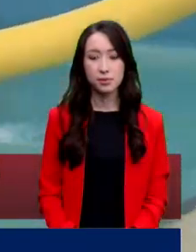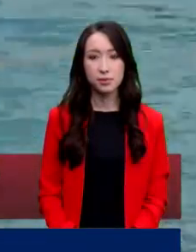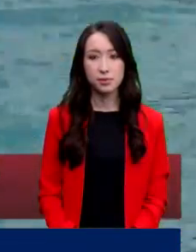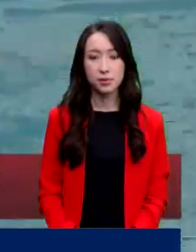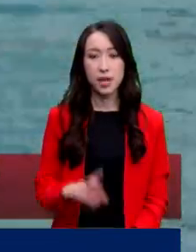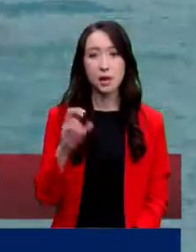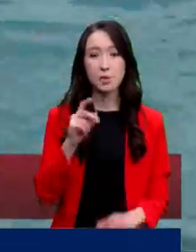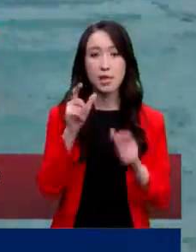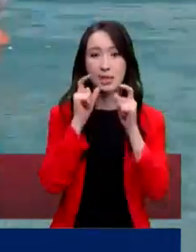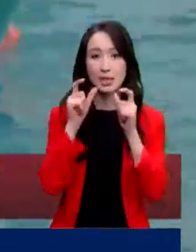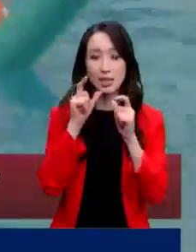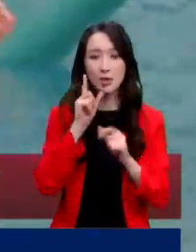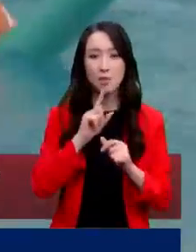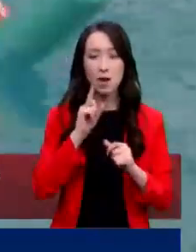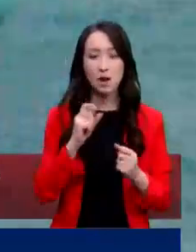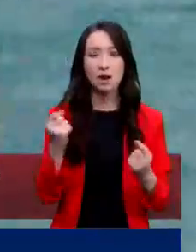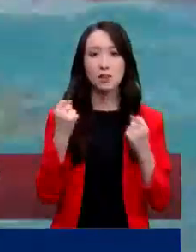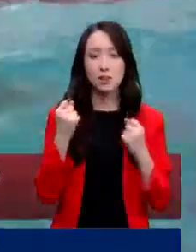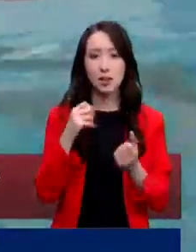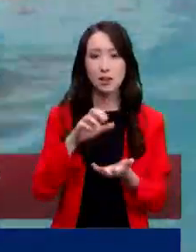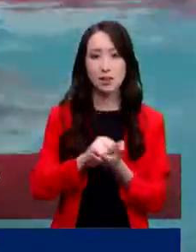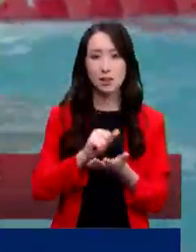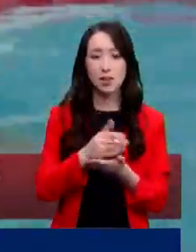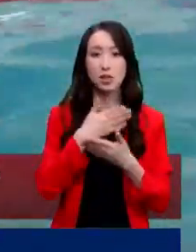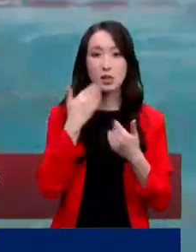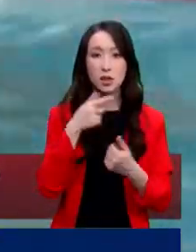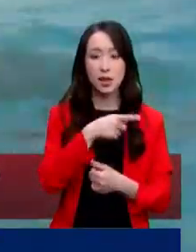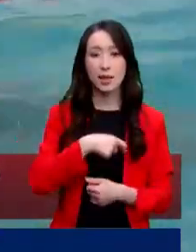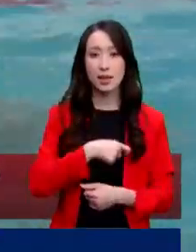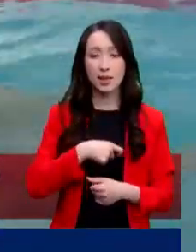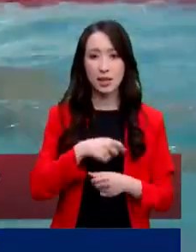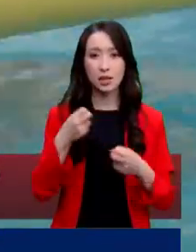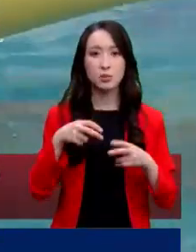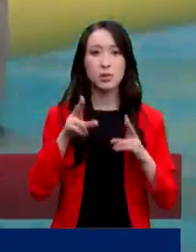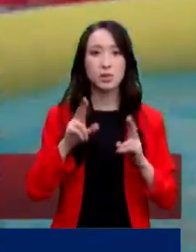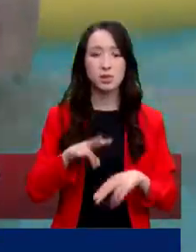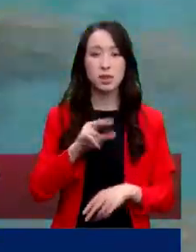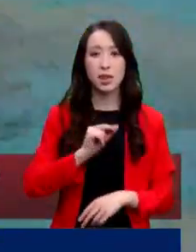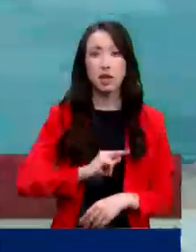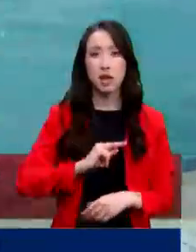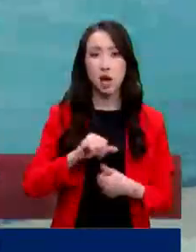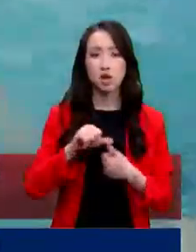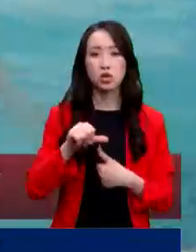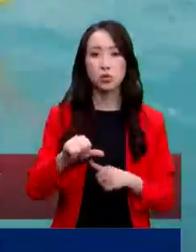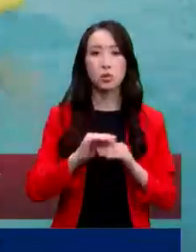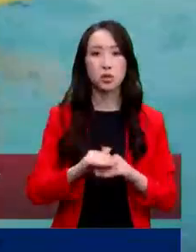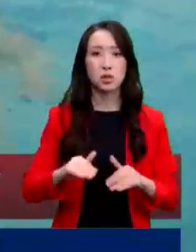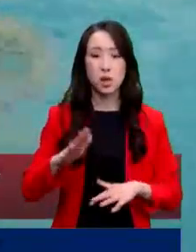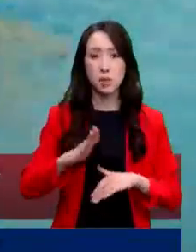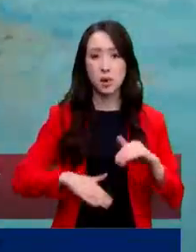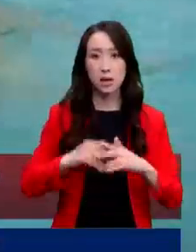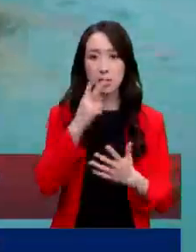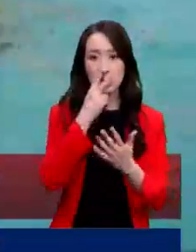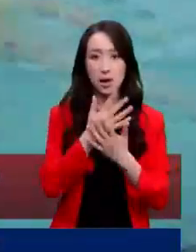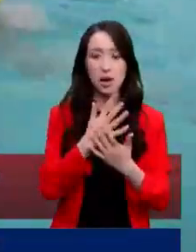Без криков пока занятия в бассейне не проходят. Елена Райнгер, тренер, специализирующийся на работе с особенными детьми. Практика